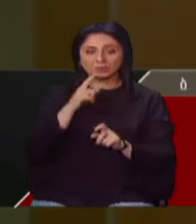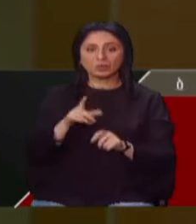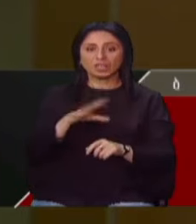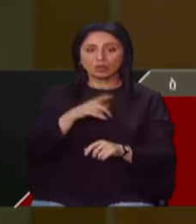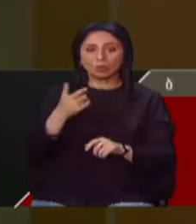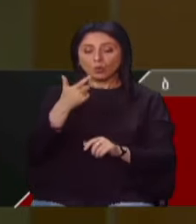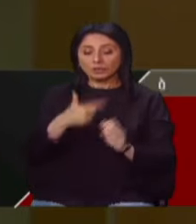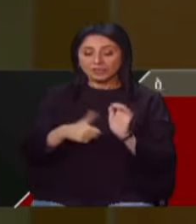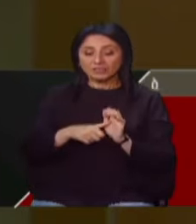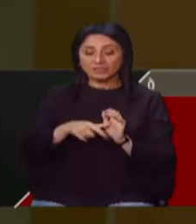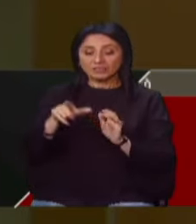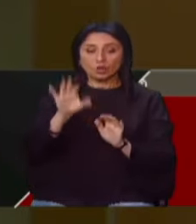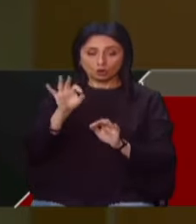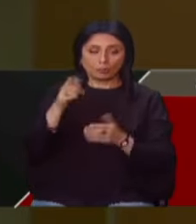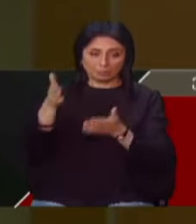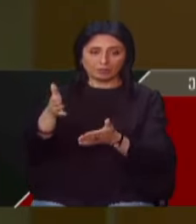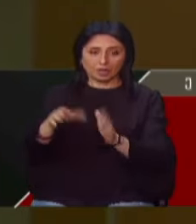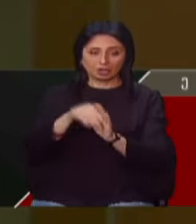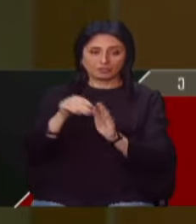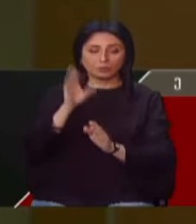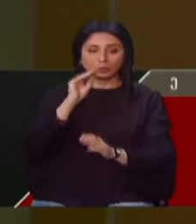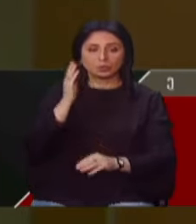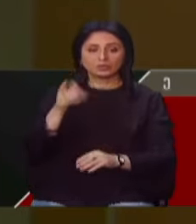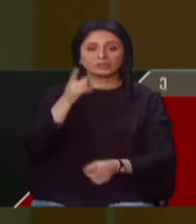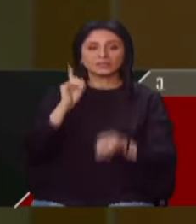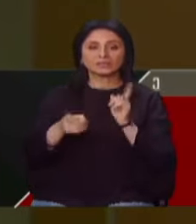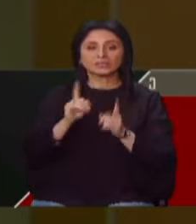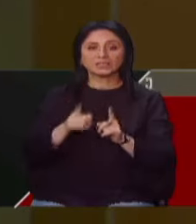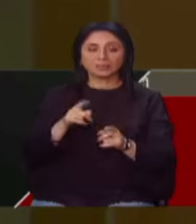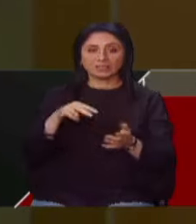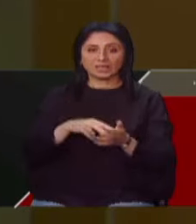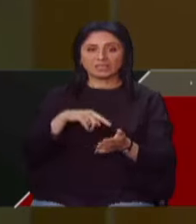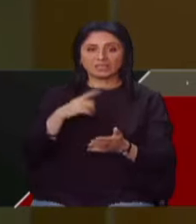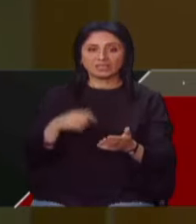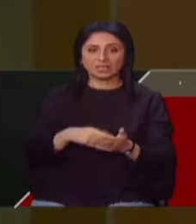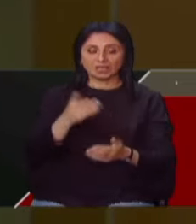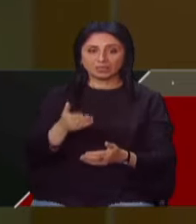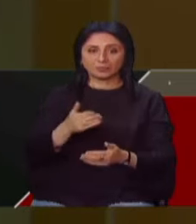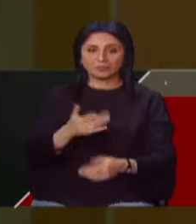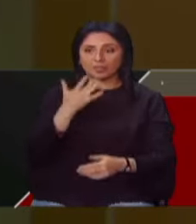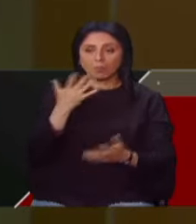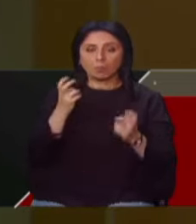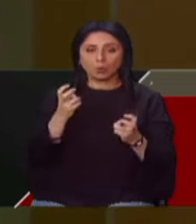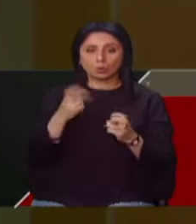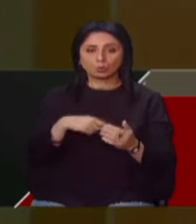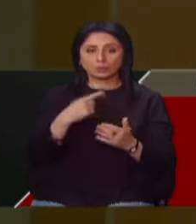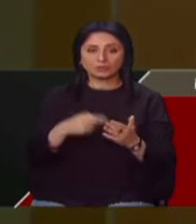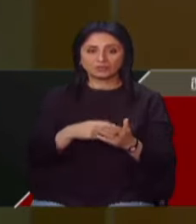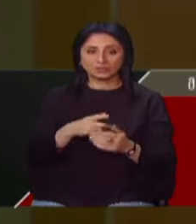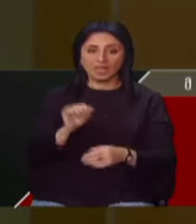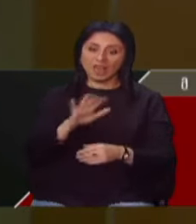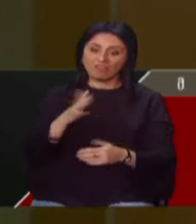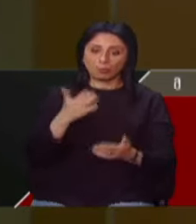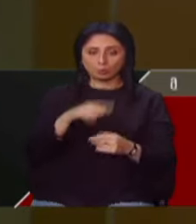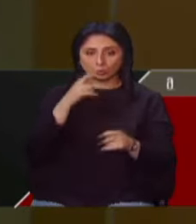Sigulismai, Os the Aris, Os the Xi, Octombris, Archer Nebiro, the Sats, Namdu, as I said, Gasaketri, Geopolitical Saketrin Gas, Europa